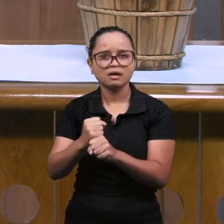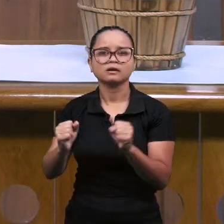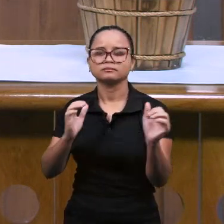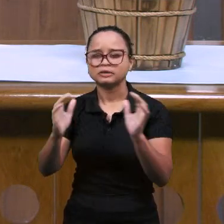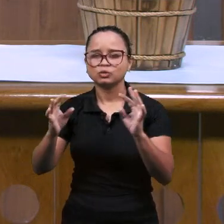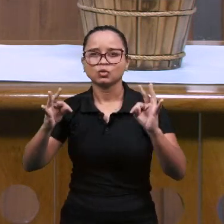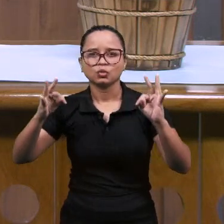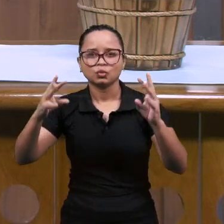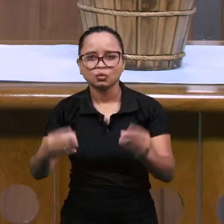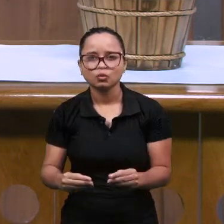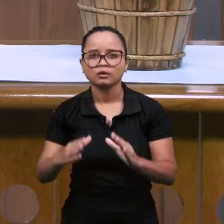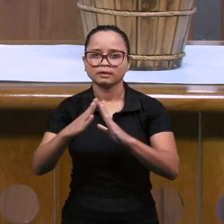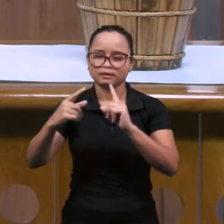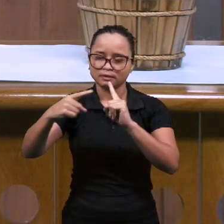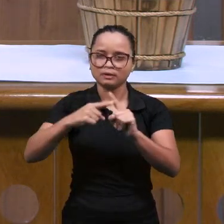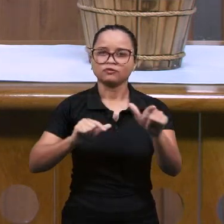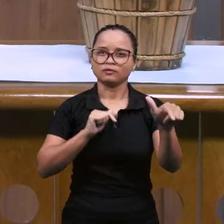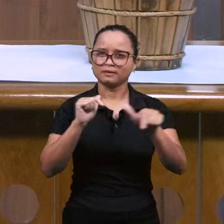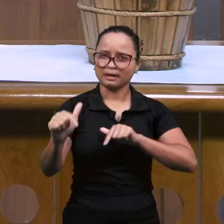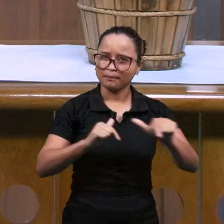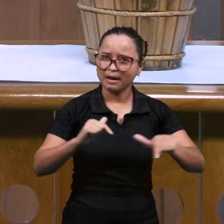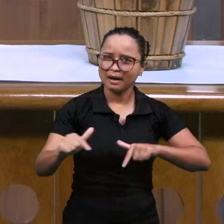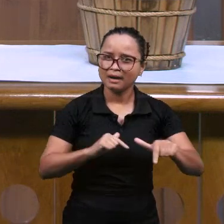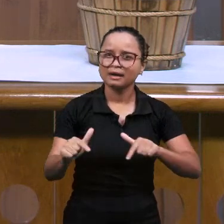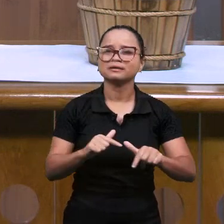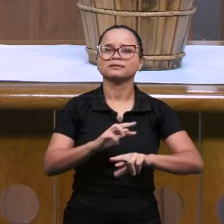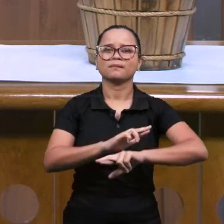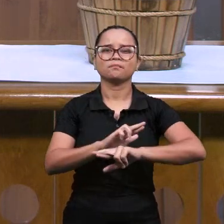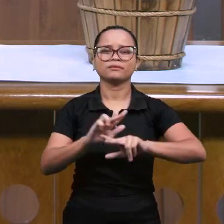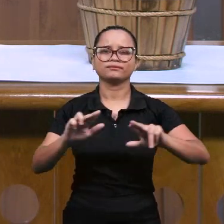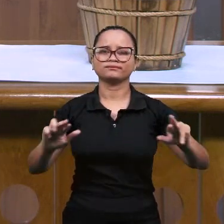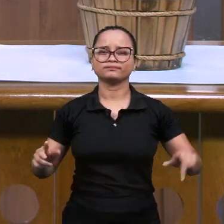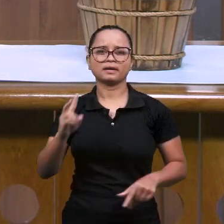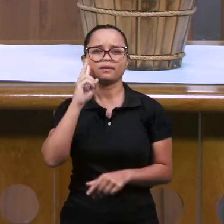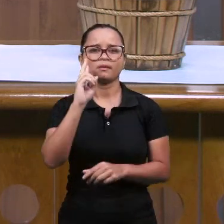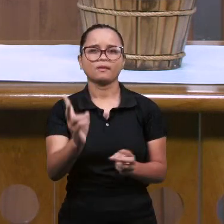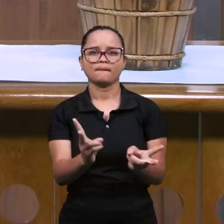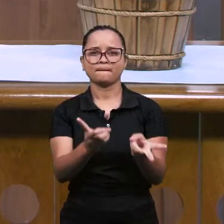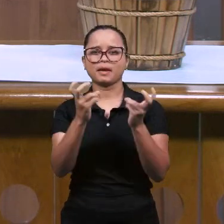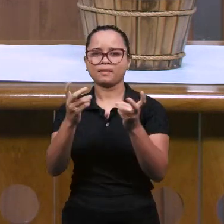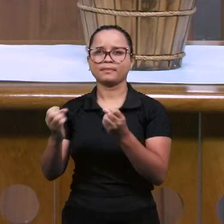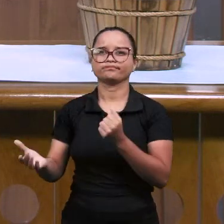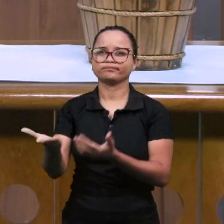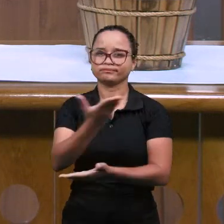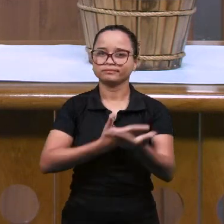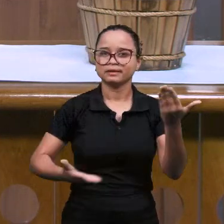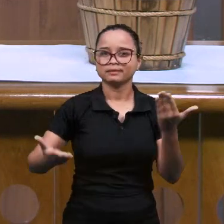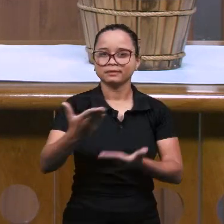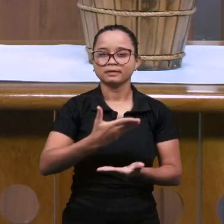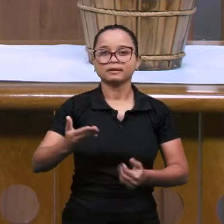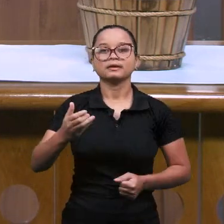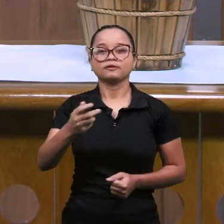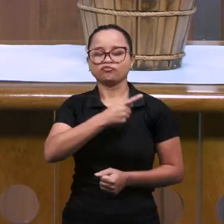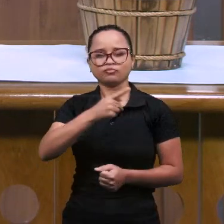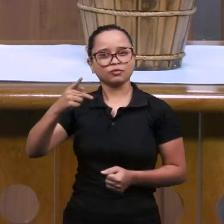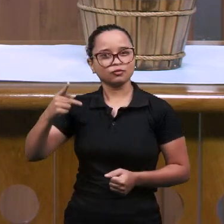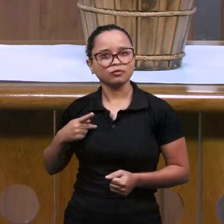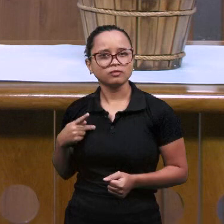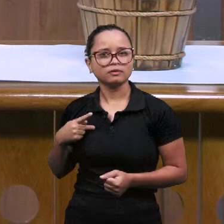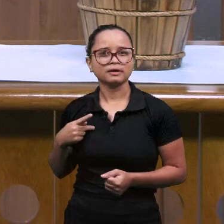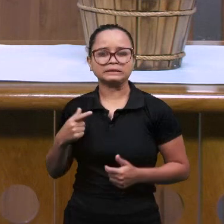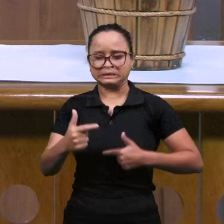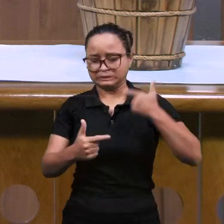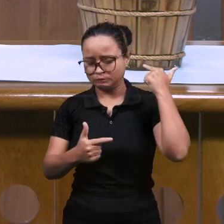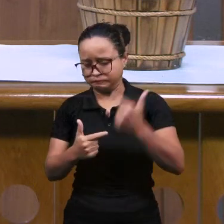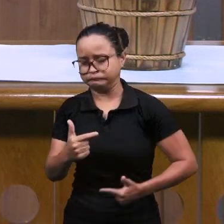frères qui ont fait un excellent travail. D'ailleurs, nous voyons la participation de beaucoup des frères et sœurs, des pasteurs, la lutte qu'ils font